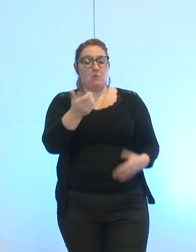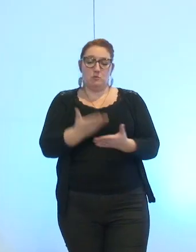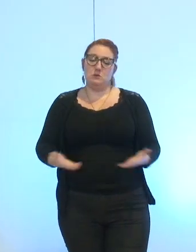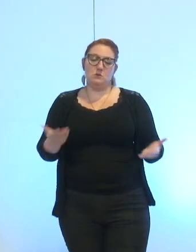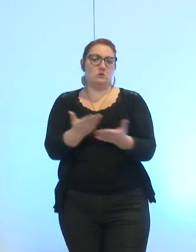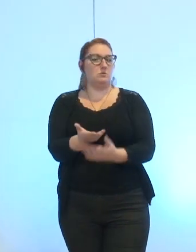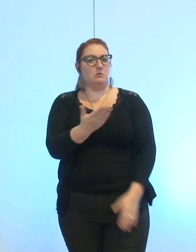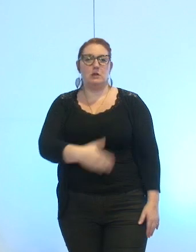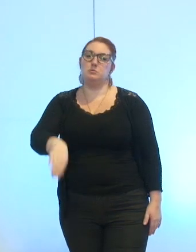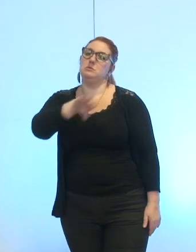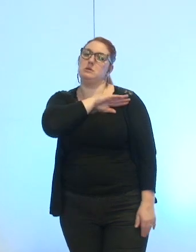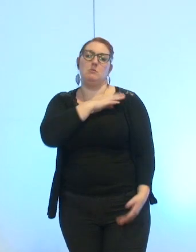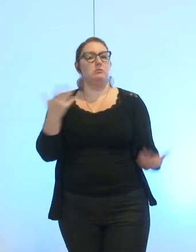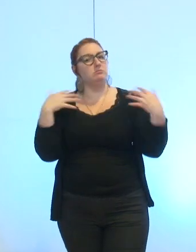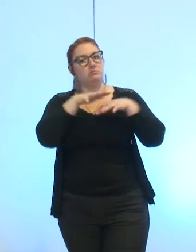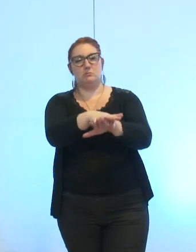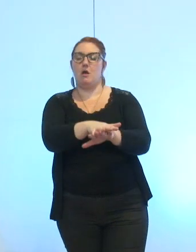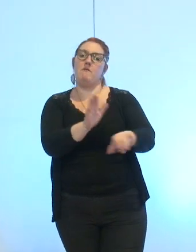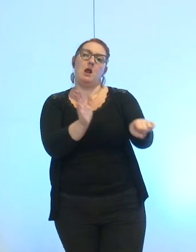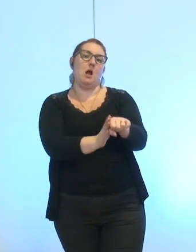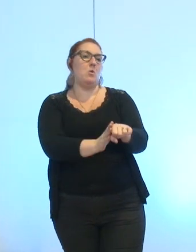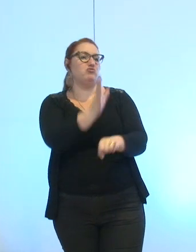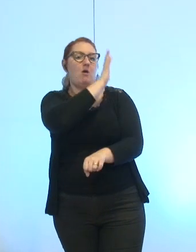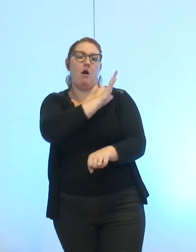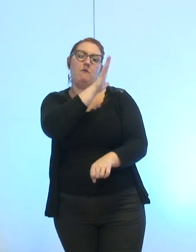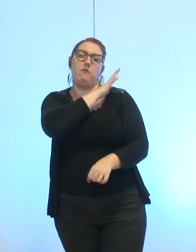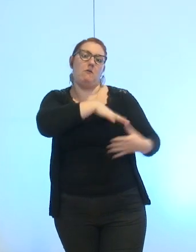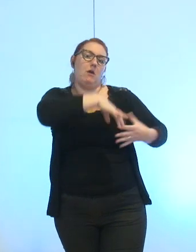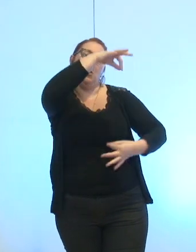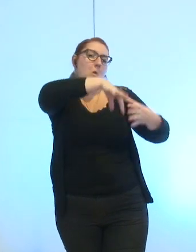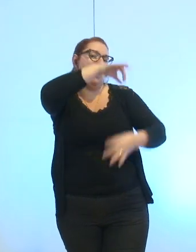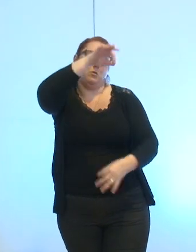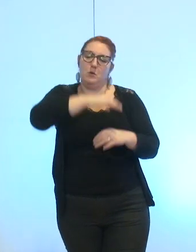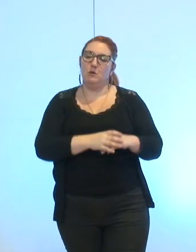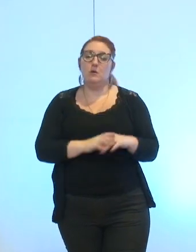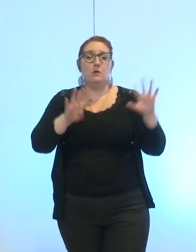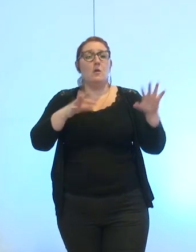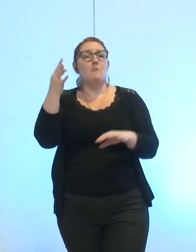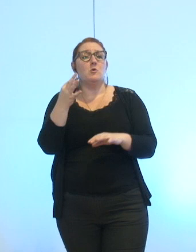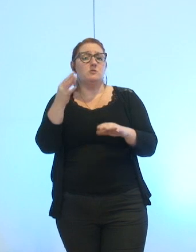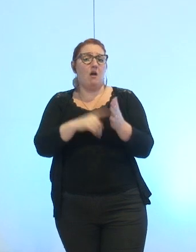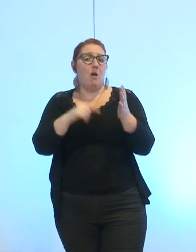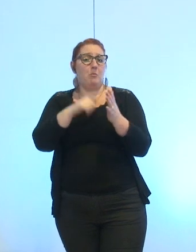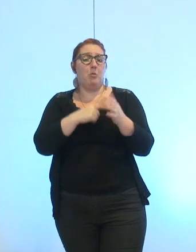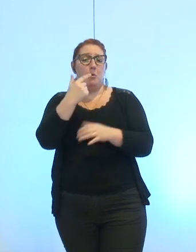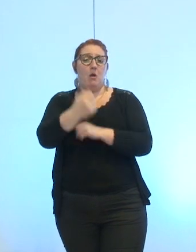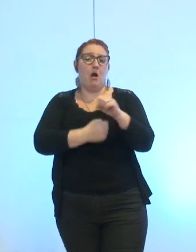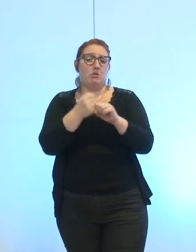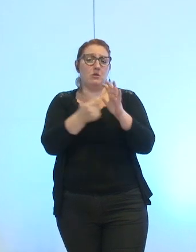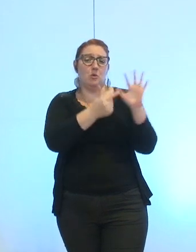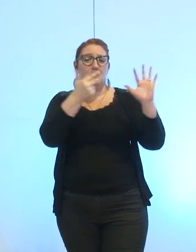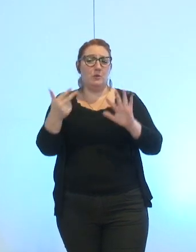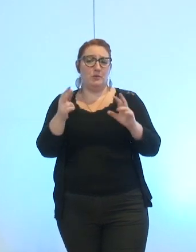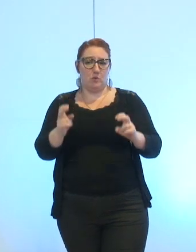situation et finalement la l'augmentation de 9 % des impôts de 2008